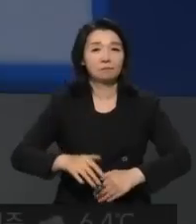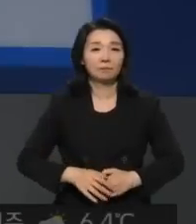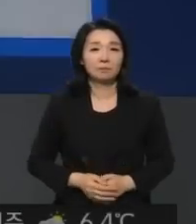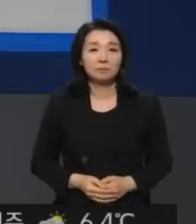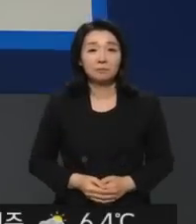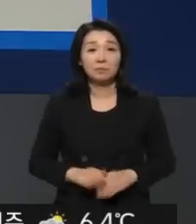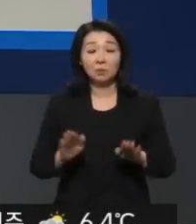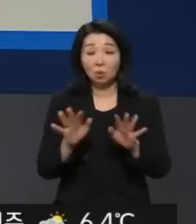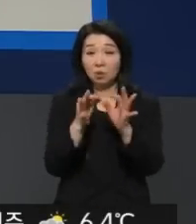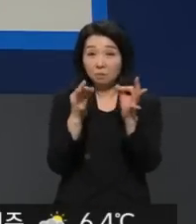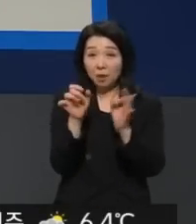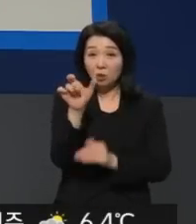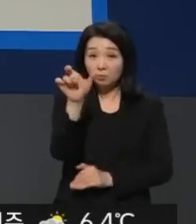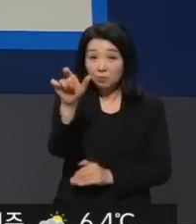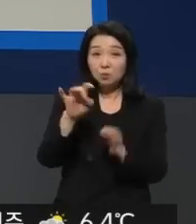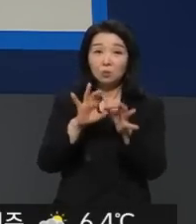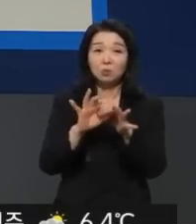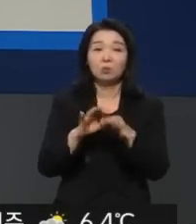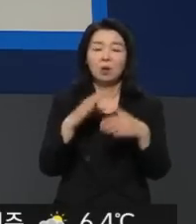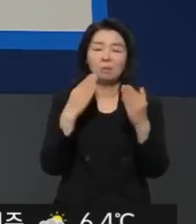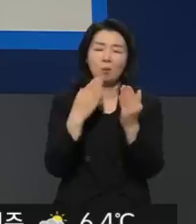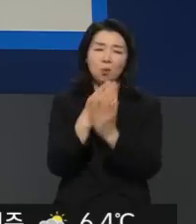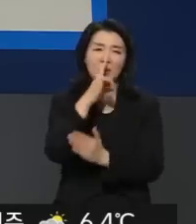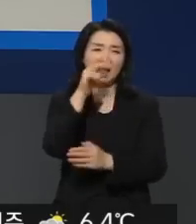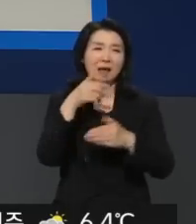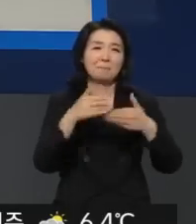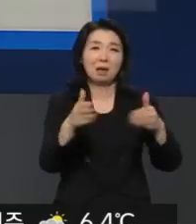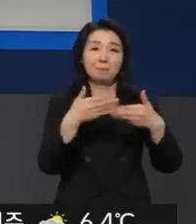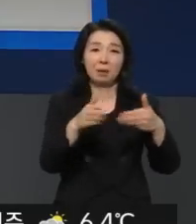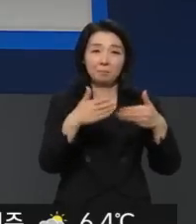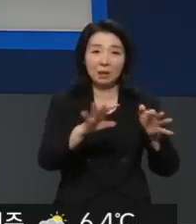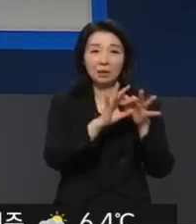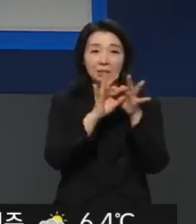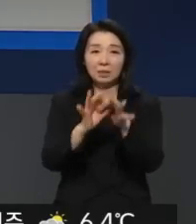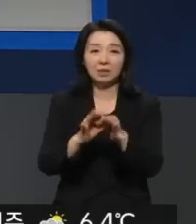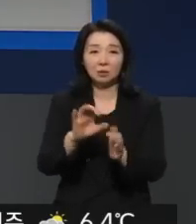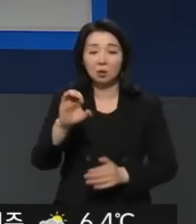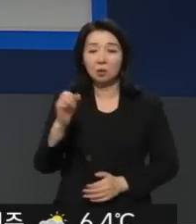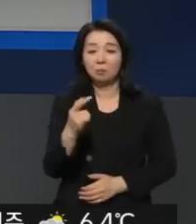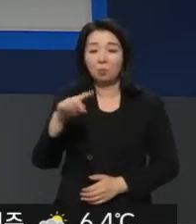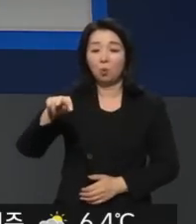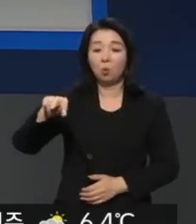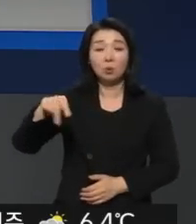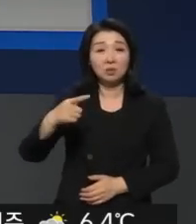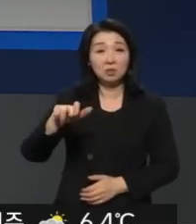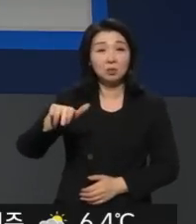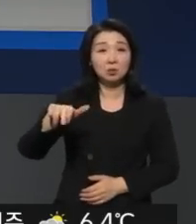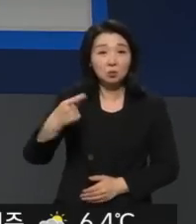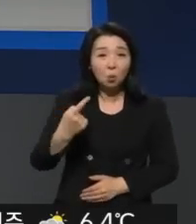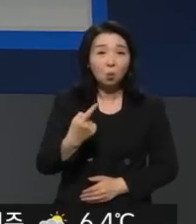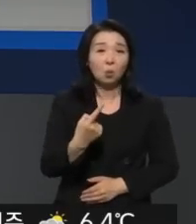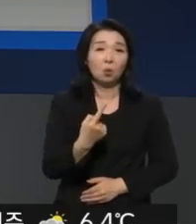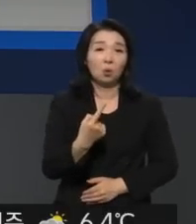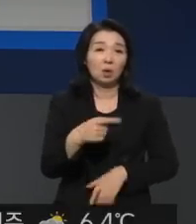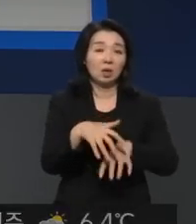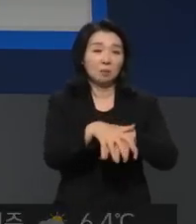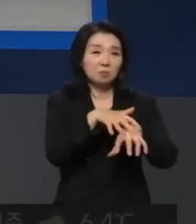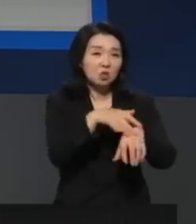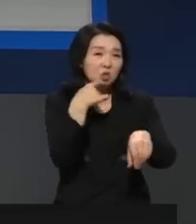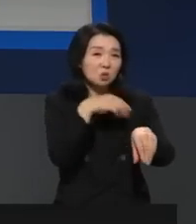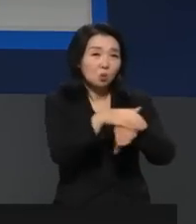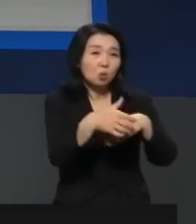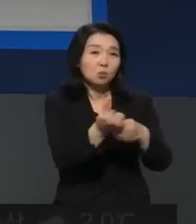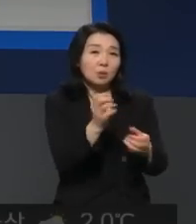건데요. 오늘도 페이스북 글을 통해 날선 말들을 쏟아냈습니다. 포스코 노조의 민주노총 탈퇴 직후 주가